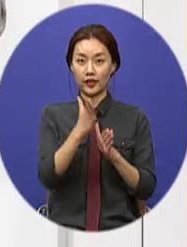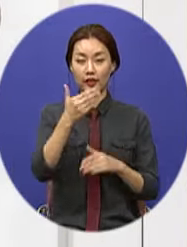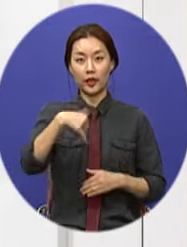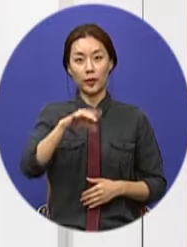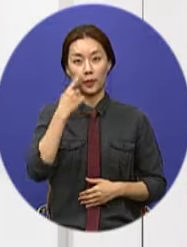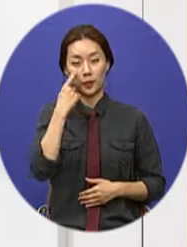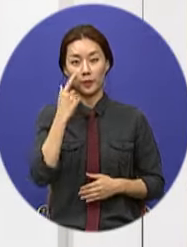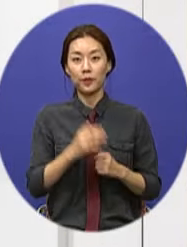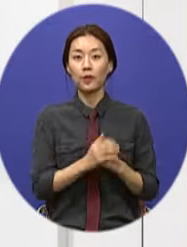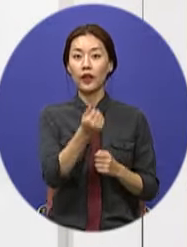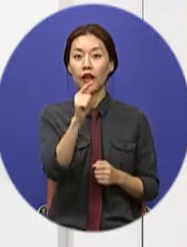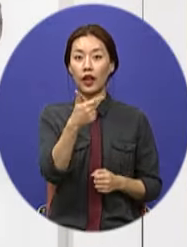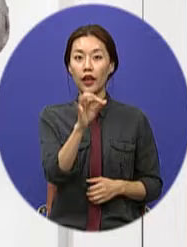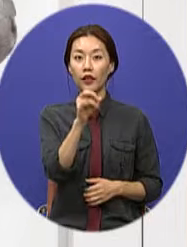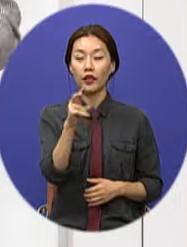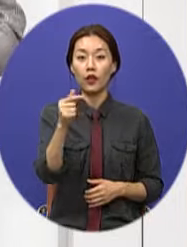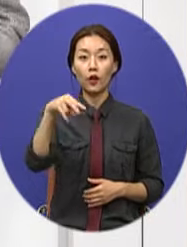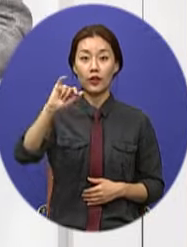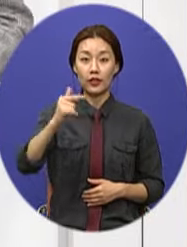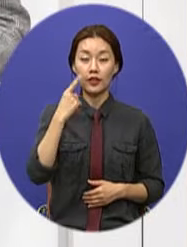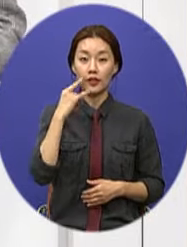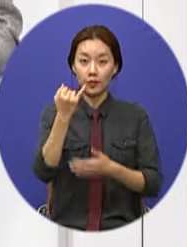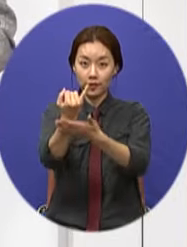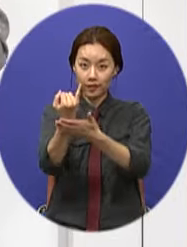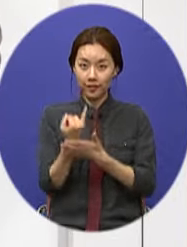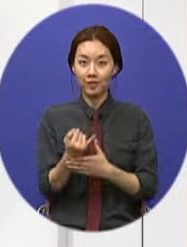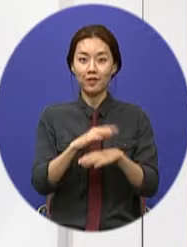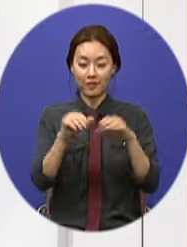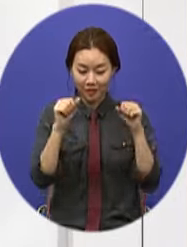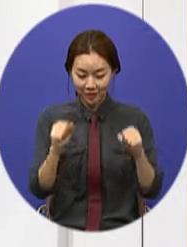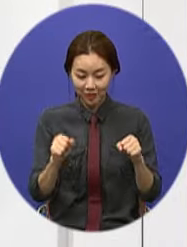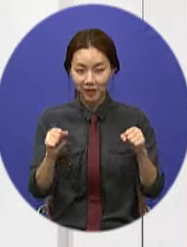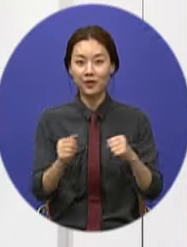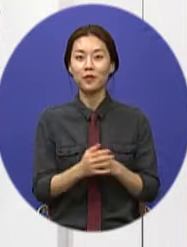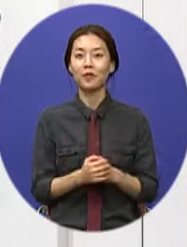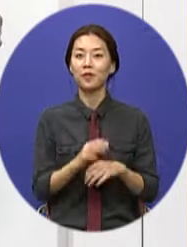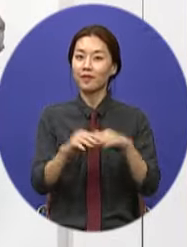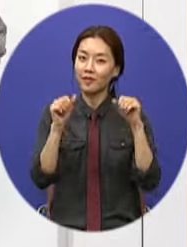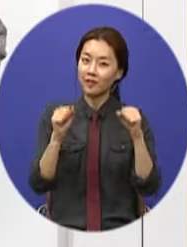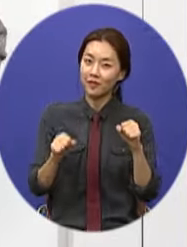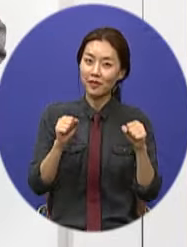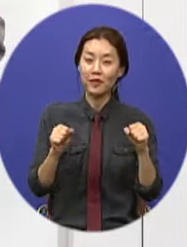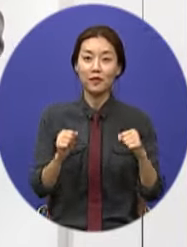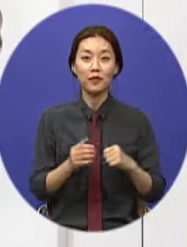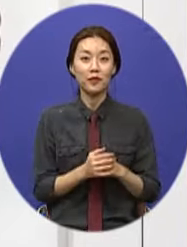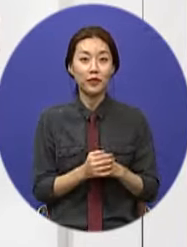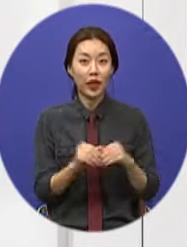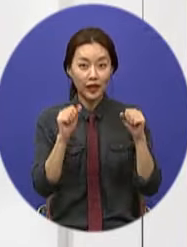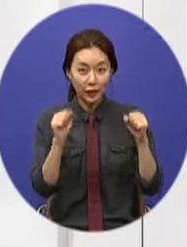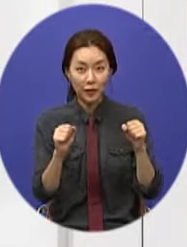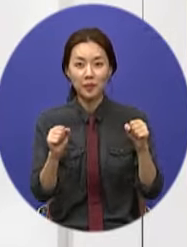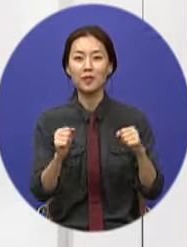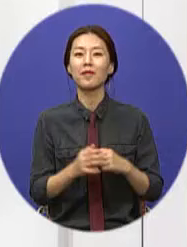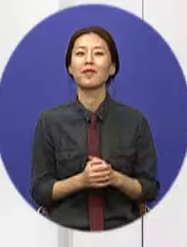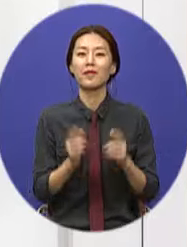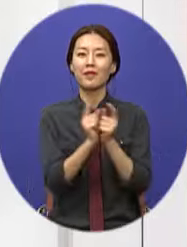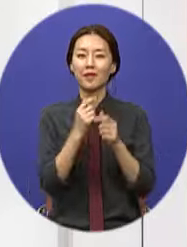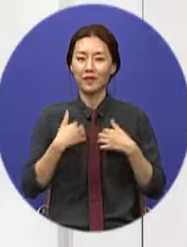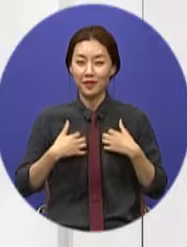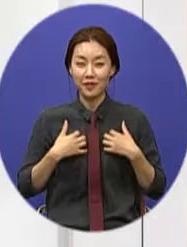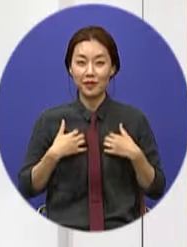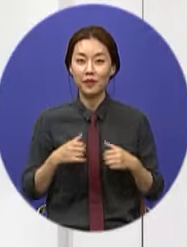가겠습니다. 한영신 어머님을 모시도록 하겠습니다. 안녕하세요. 안녕하세요. 안녕하세요.